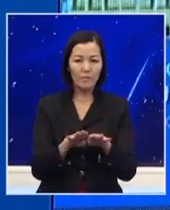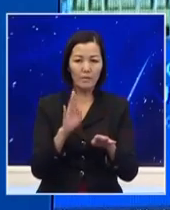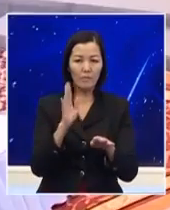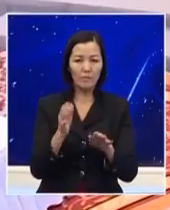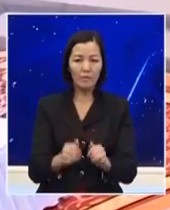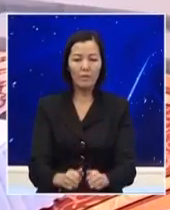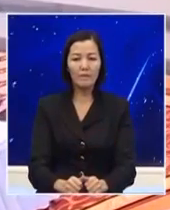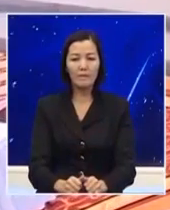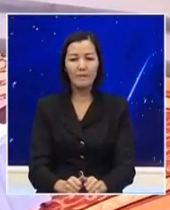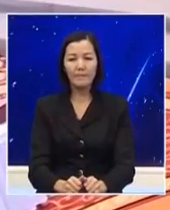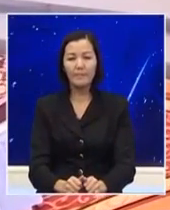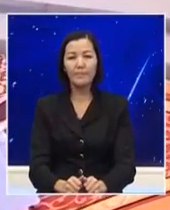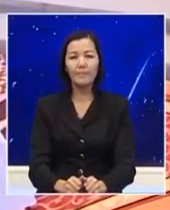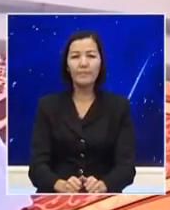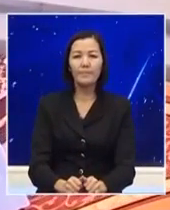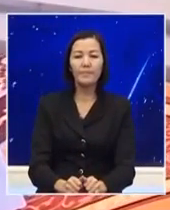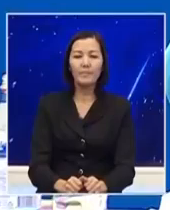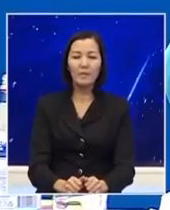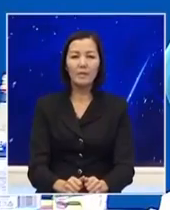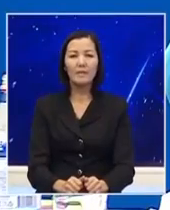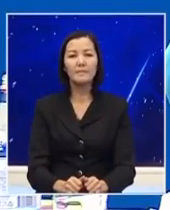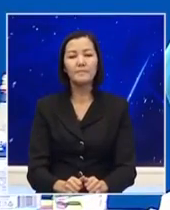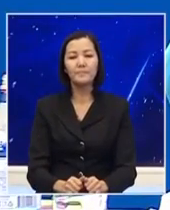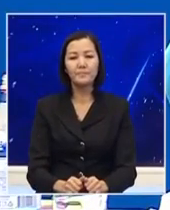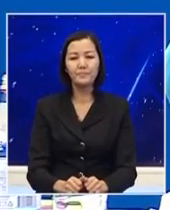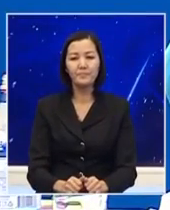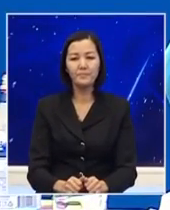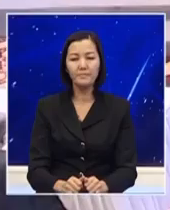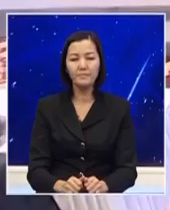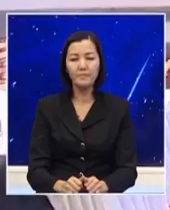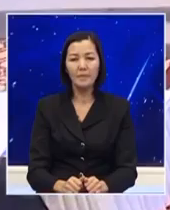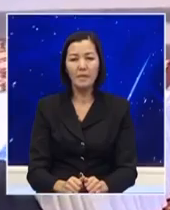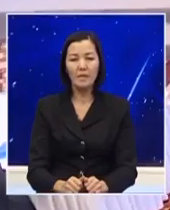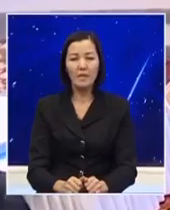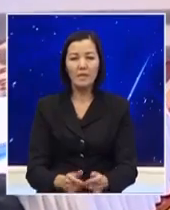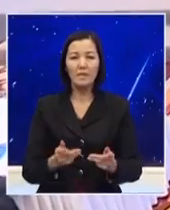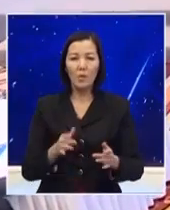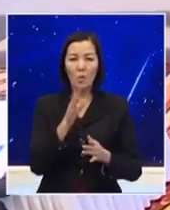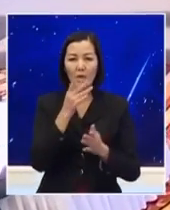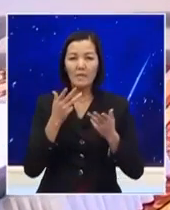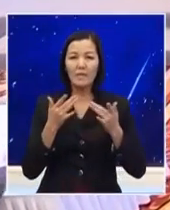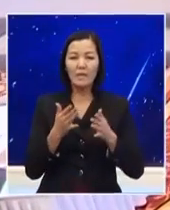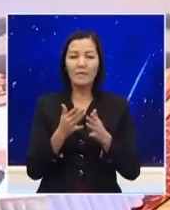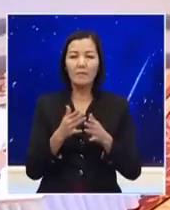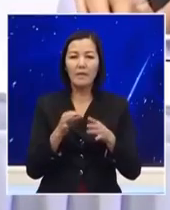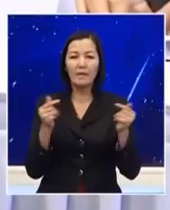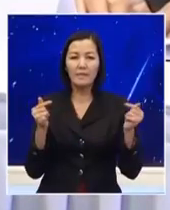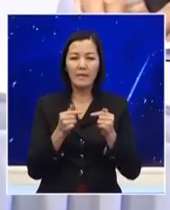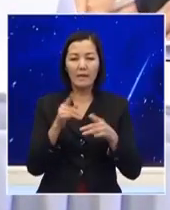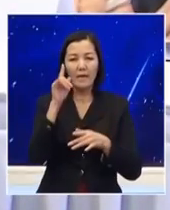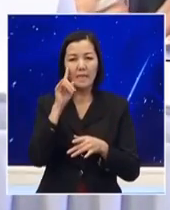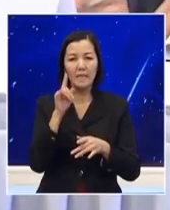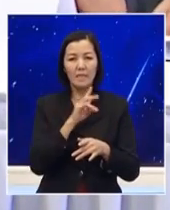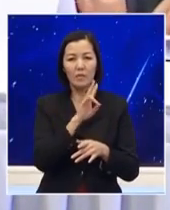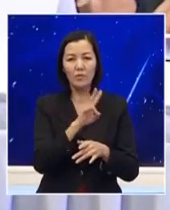Нығматулин. Современный, успешно развивающийся Казахстан. Заман талабына сай жасап келе жатқан Қазақстан